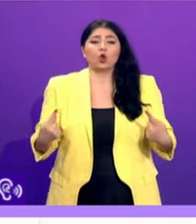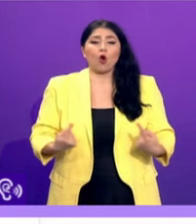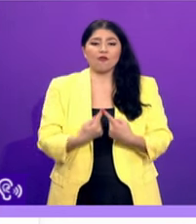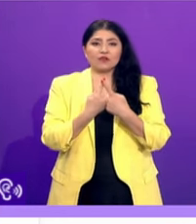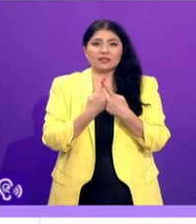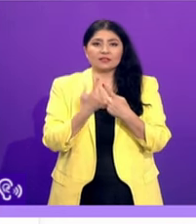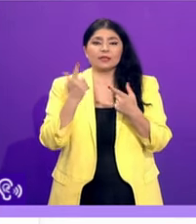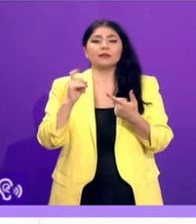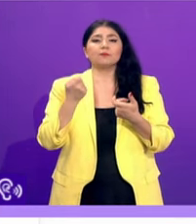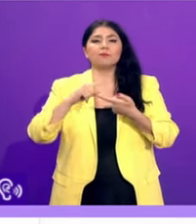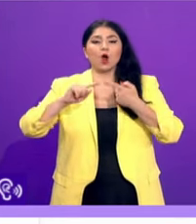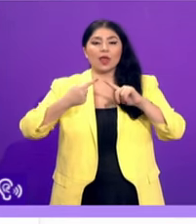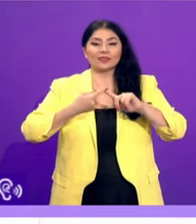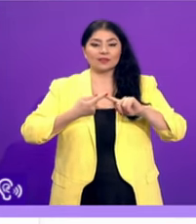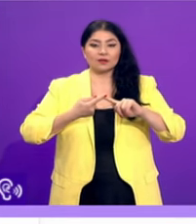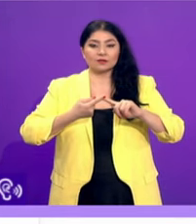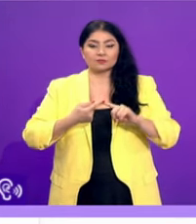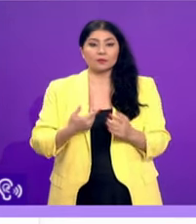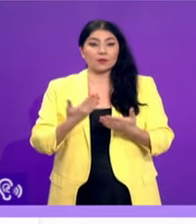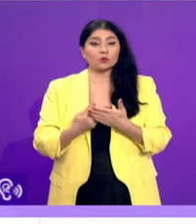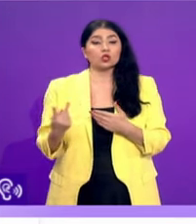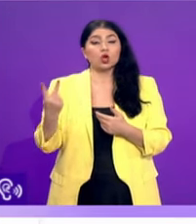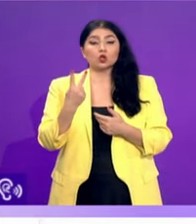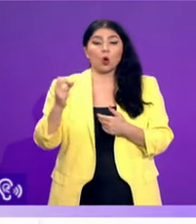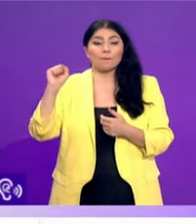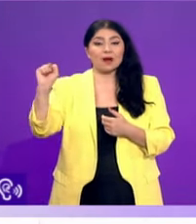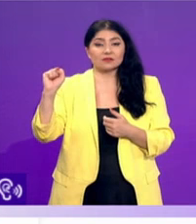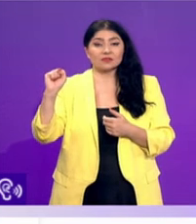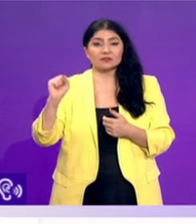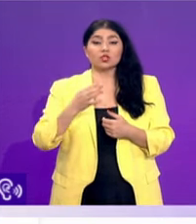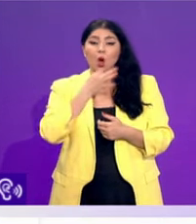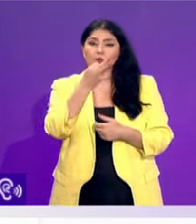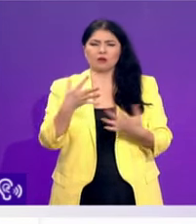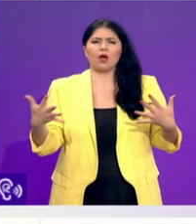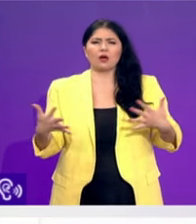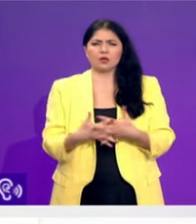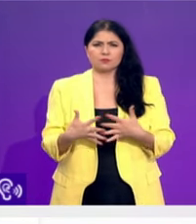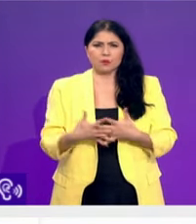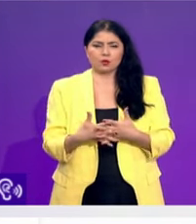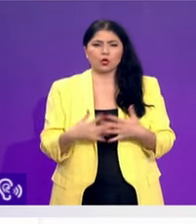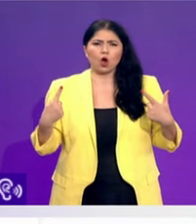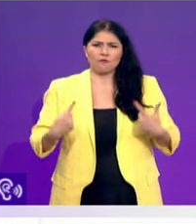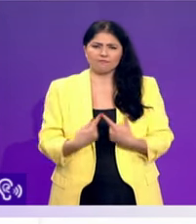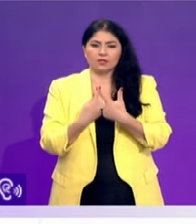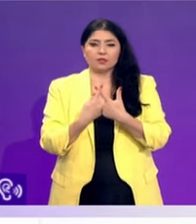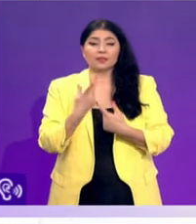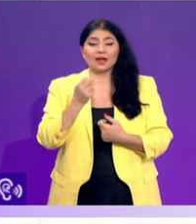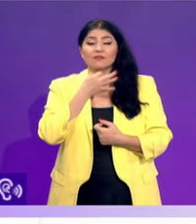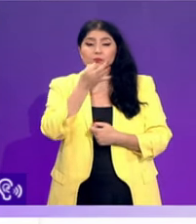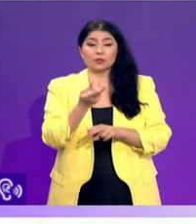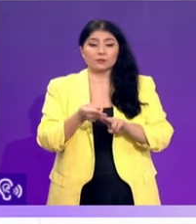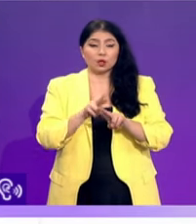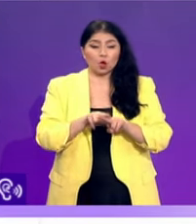pe scena politică, pentru că cele două formațiuni și-au declarat război, însă vă reamintesc,